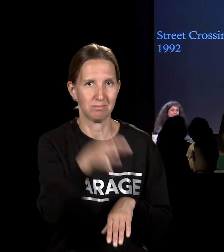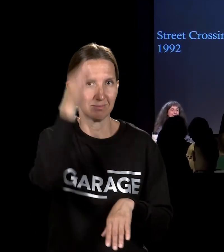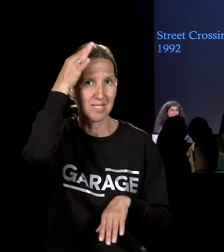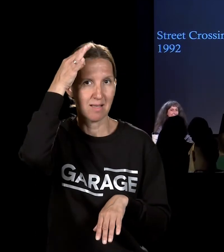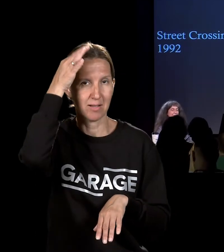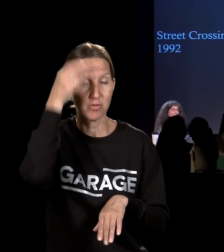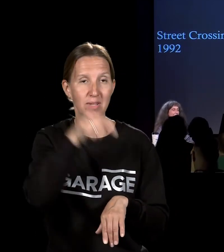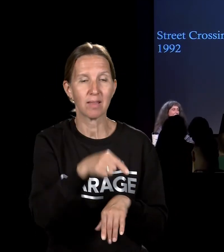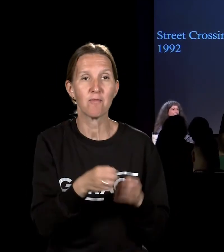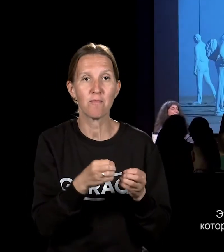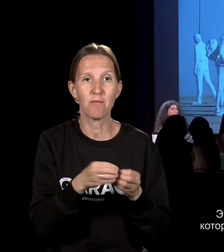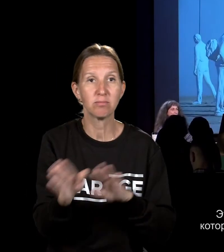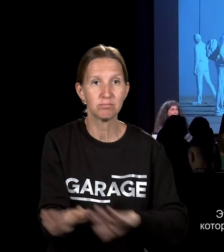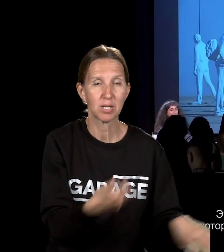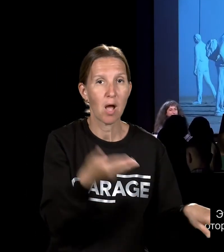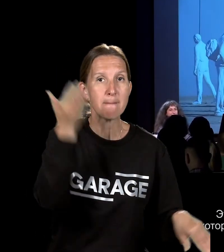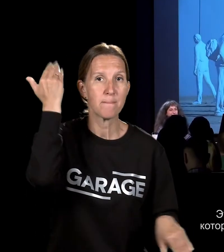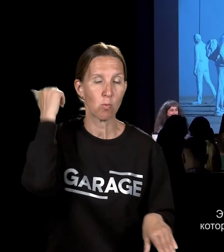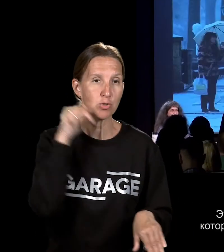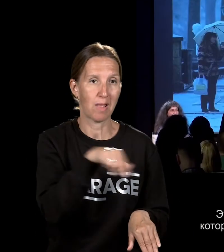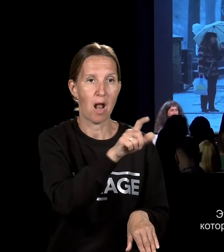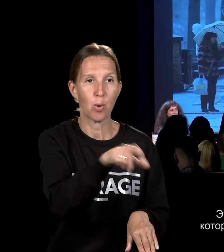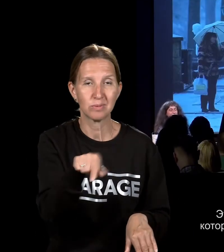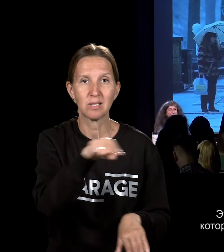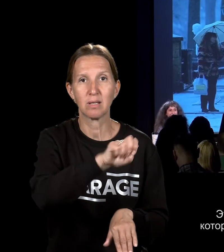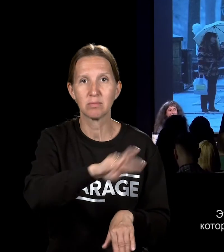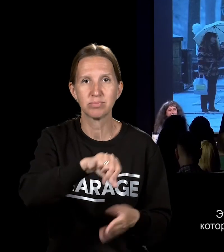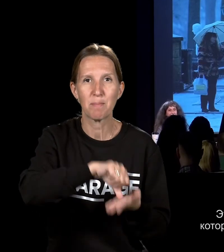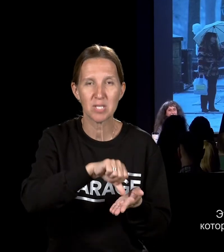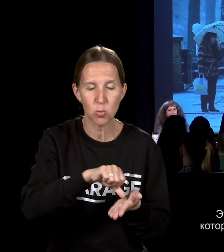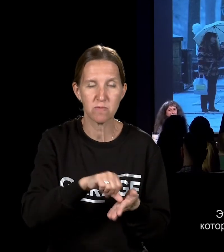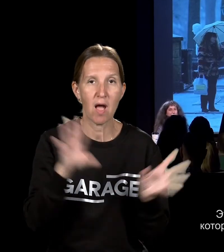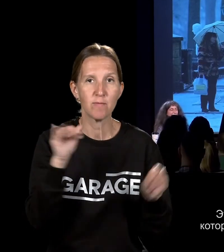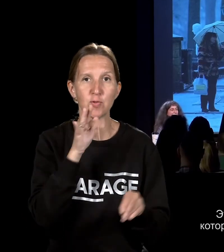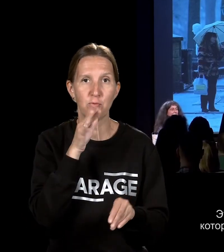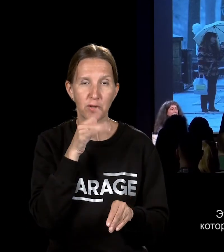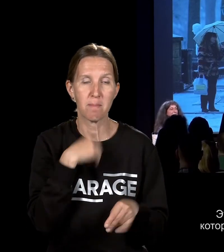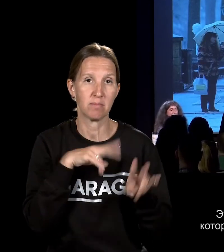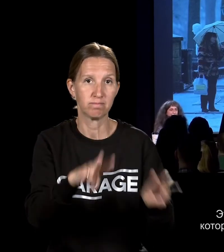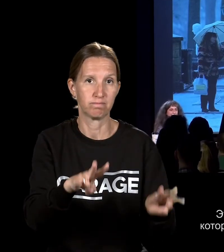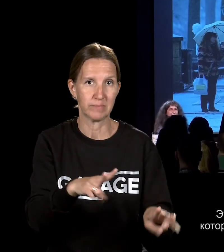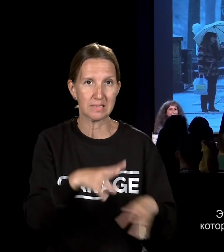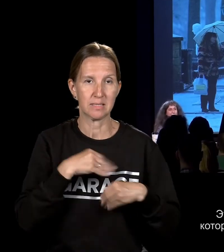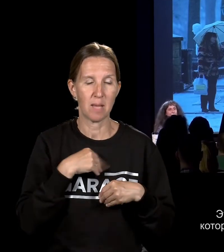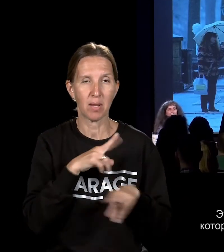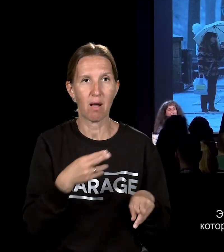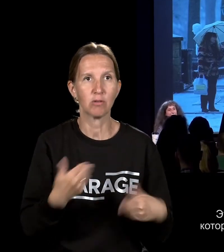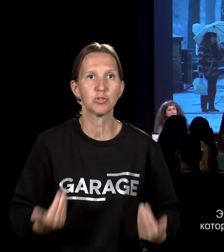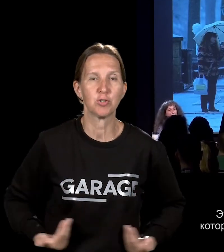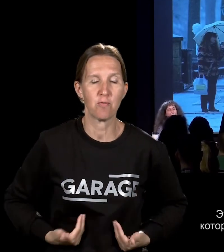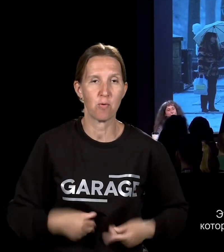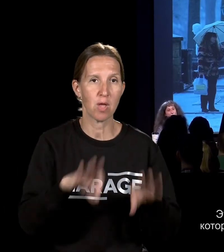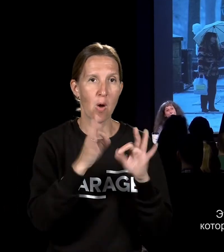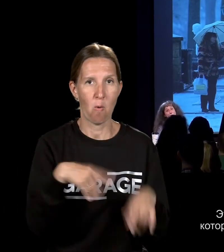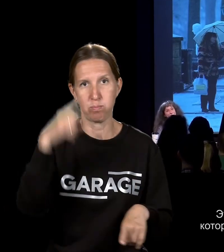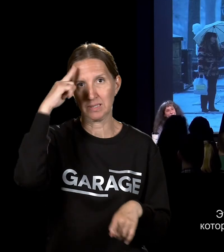тем более ностальгическими они становятся, это то прошлое, это те следы прошлого, это те следы этих людей, присутствия, которые все время находятся с нами,